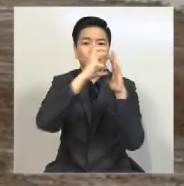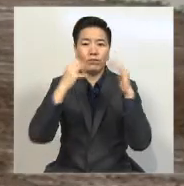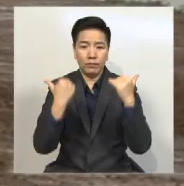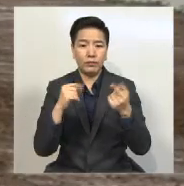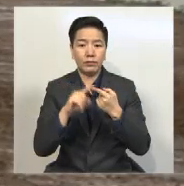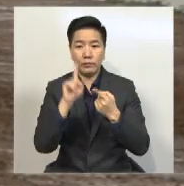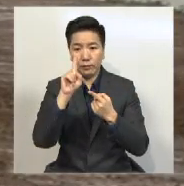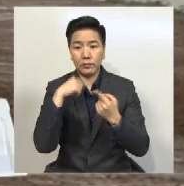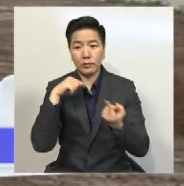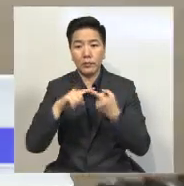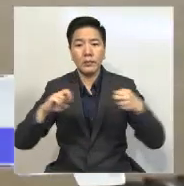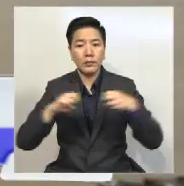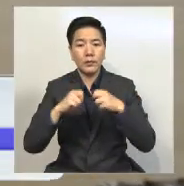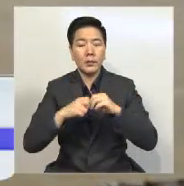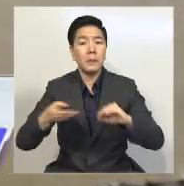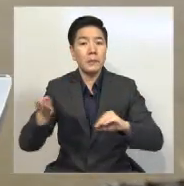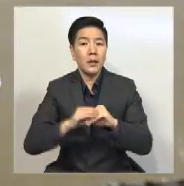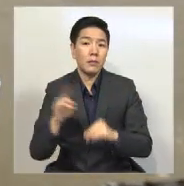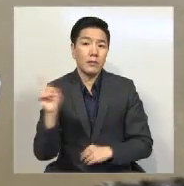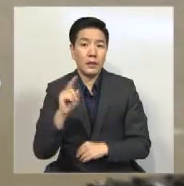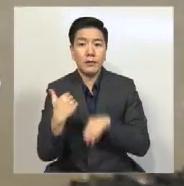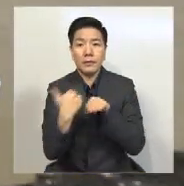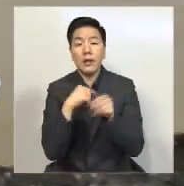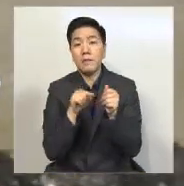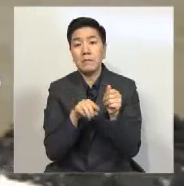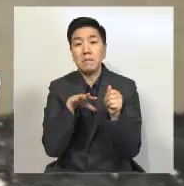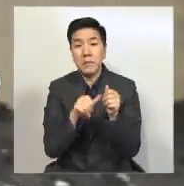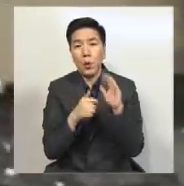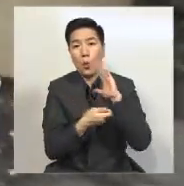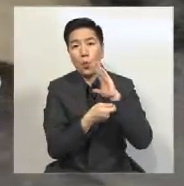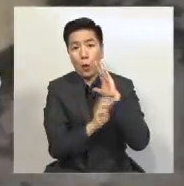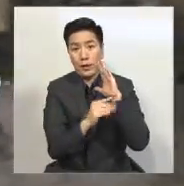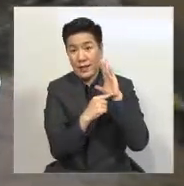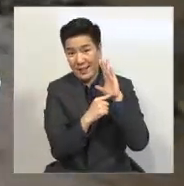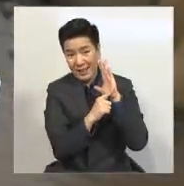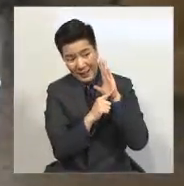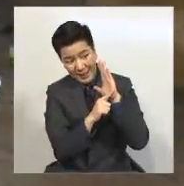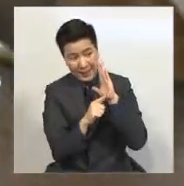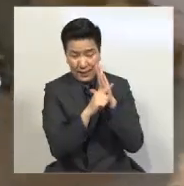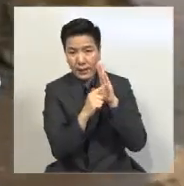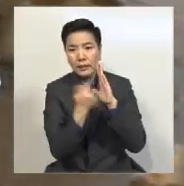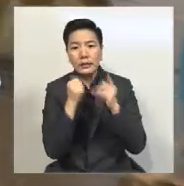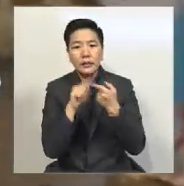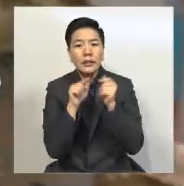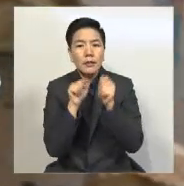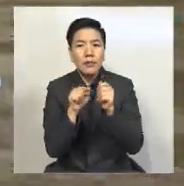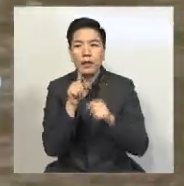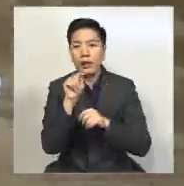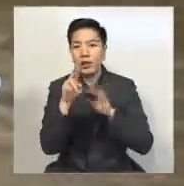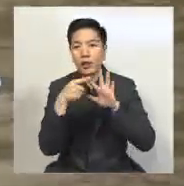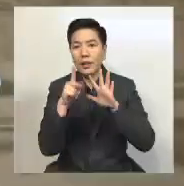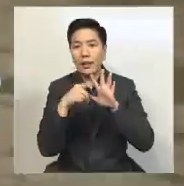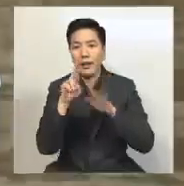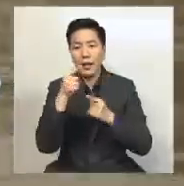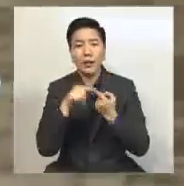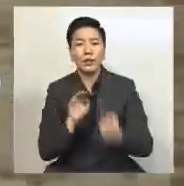อีกจุดหนึ่งที่ถือว่าเป็นอุปสรรคเพิ่มให้กับการสัญจรไปมาระหว่างเส้นทางอำเภอเมืองอุบลราชธานีนะครับแล้วก็รวมถึงอำเภอตะการพิภพนั่น